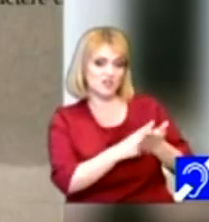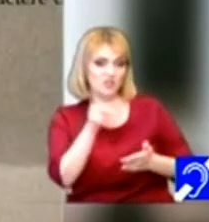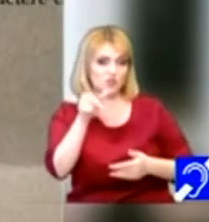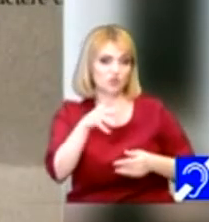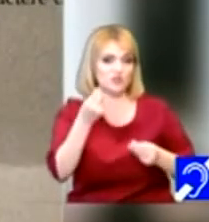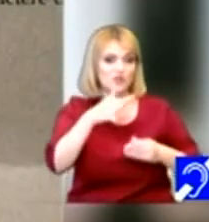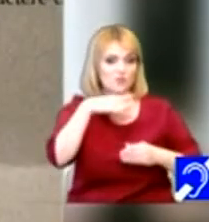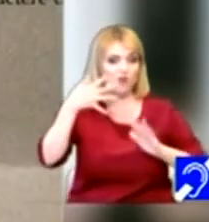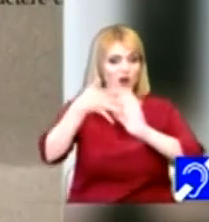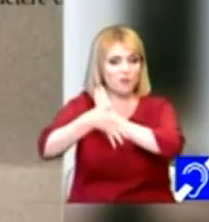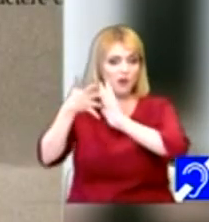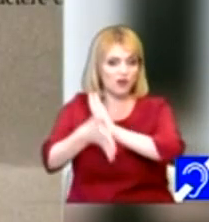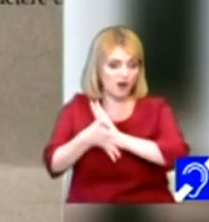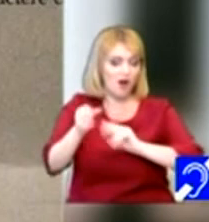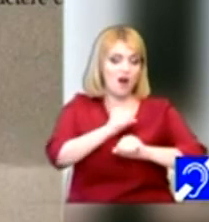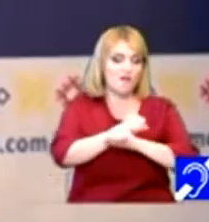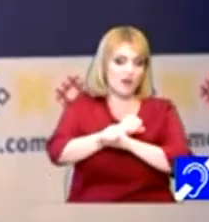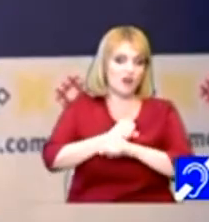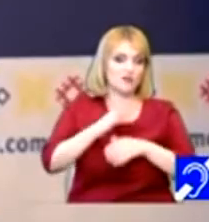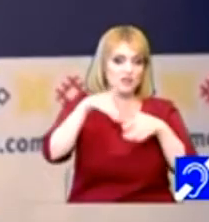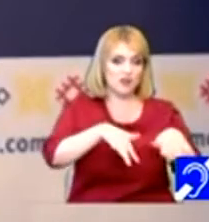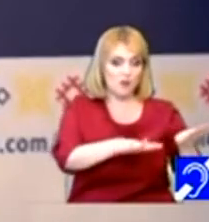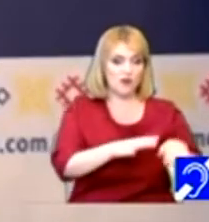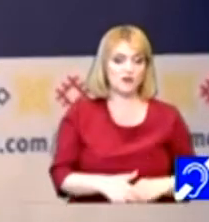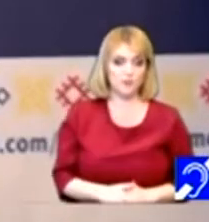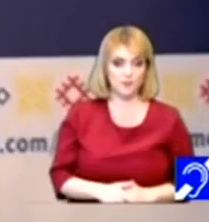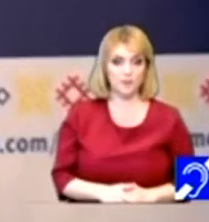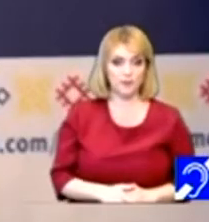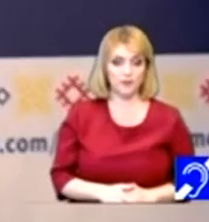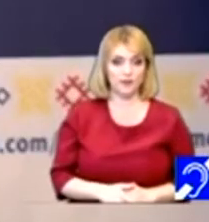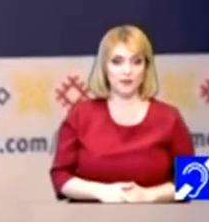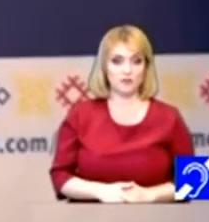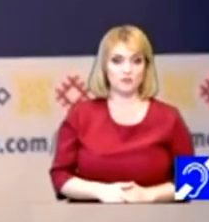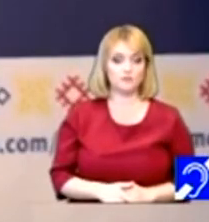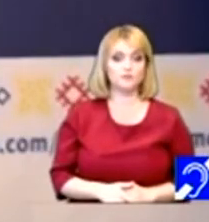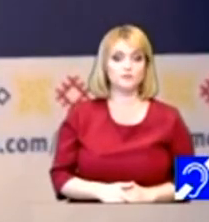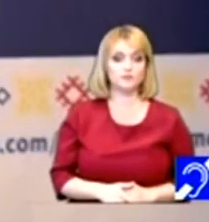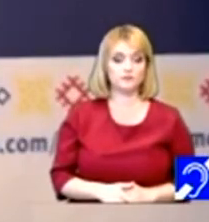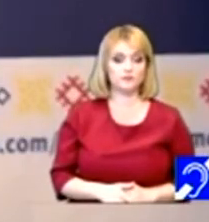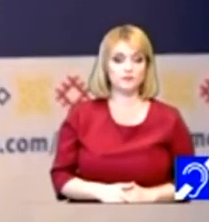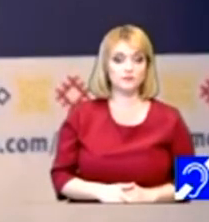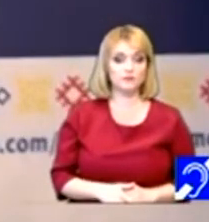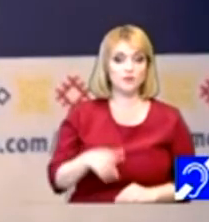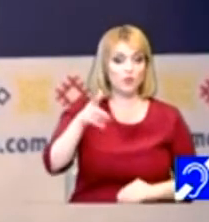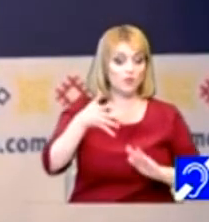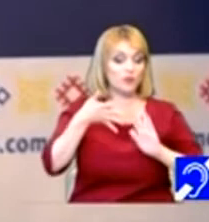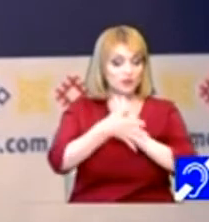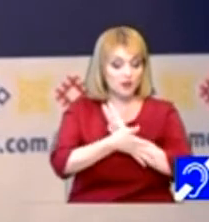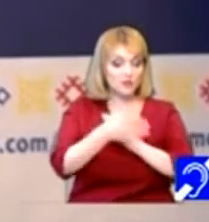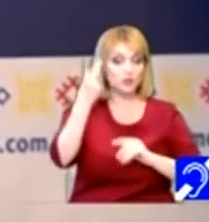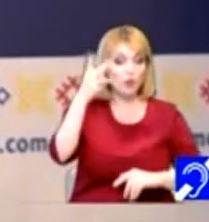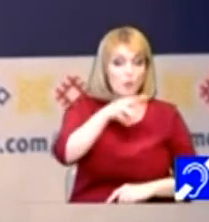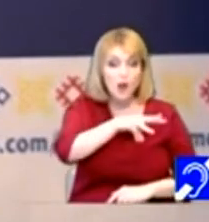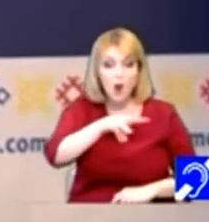Moldova ar fi fost ofensat și cere dezmințiri. Cere dezmințiri cu privire la 2 milioane de euro, 2 milioane de lei, cer scuze, banii